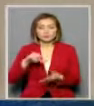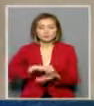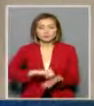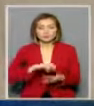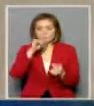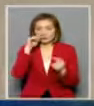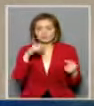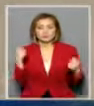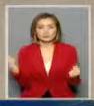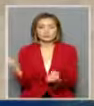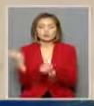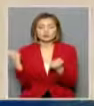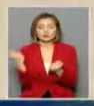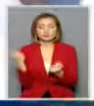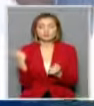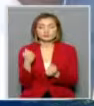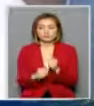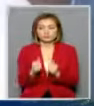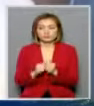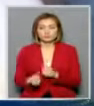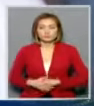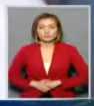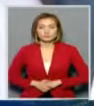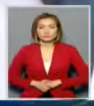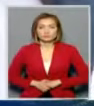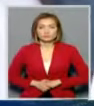выступают против поддержки социального иждивенчества среди